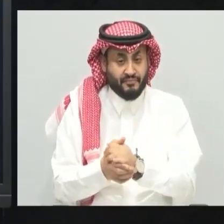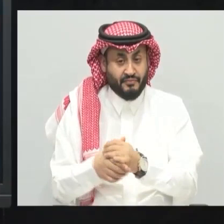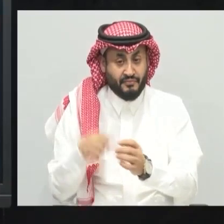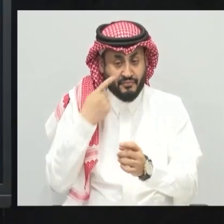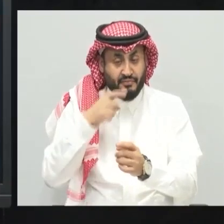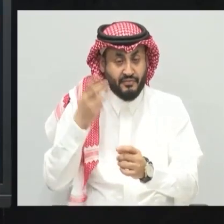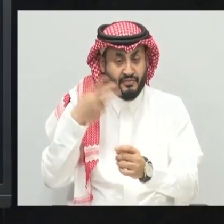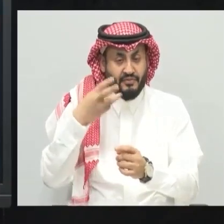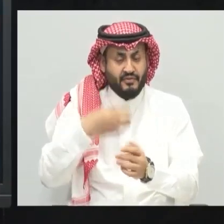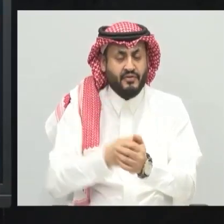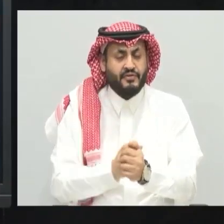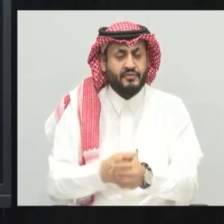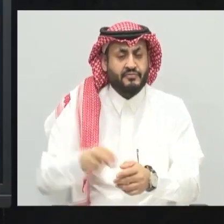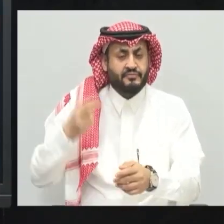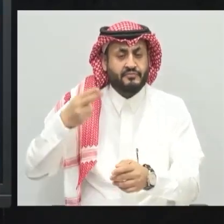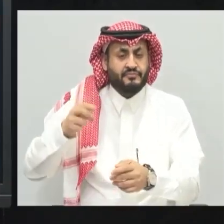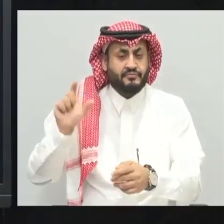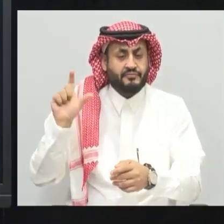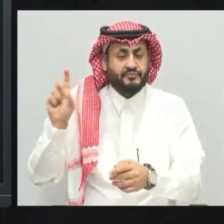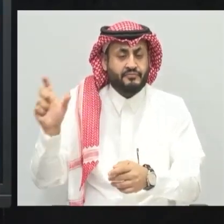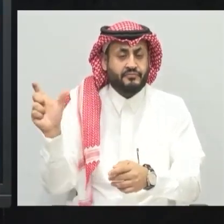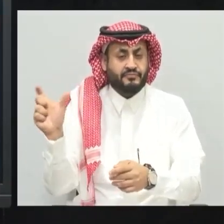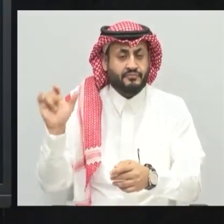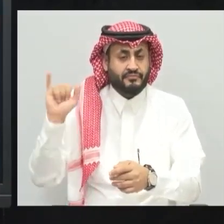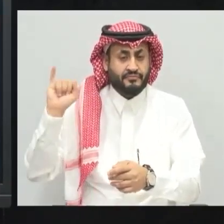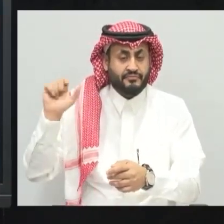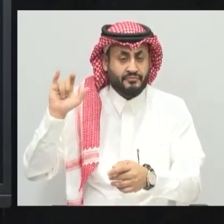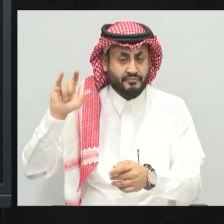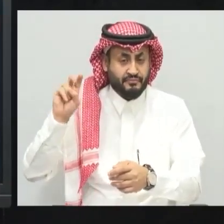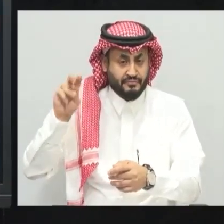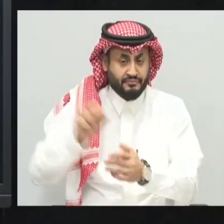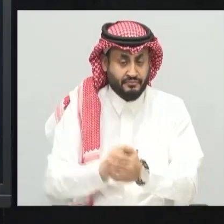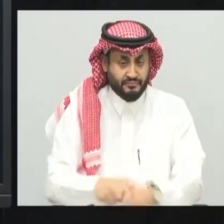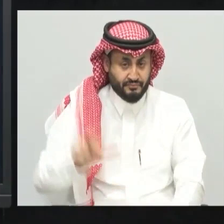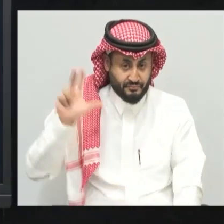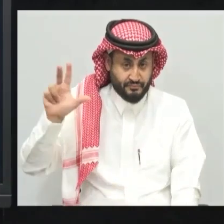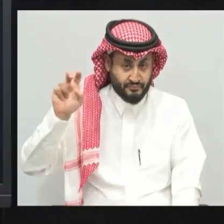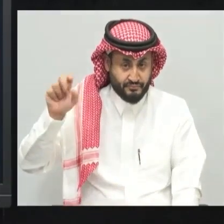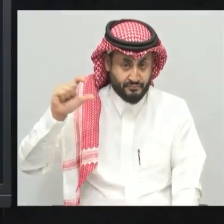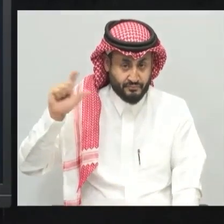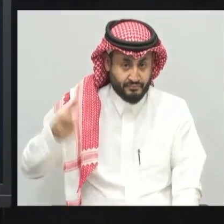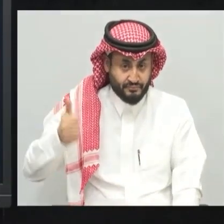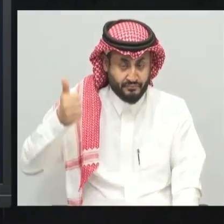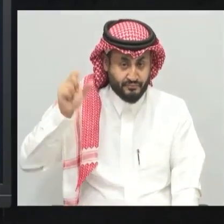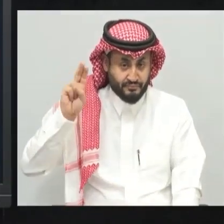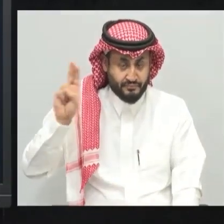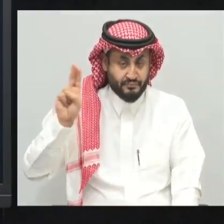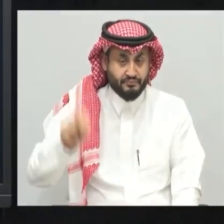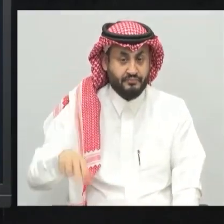2030 مبادره تنميه القدرات البشريه والتي اتت لتعزز مثل